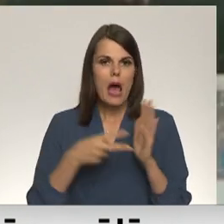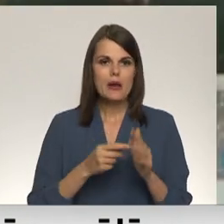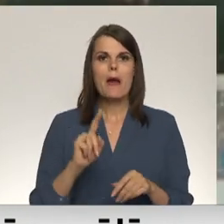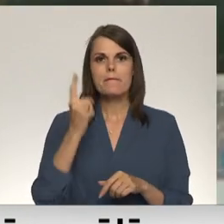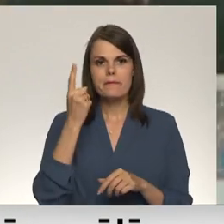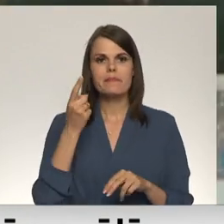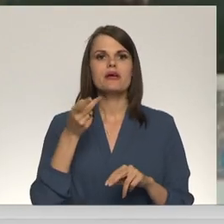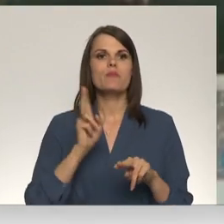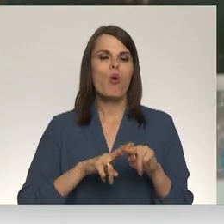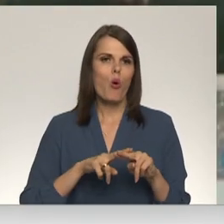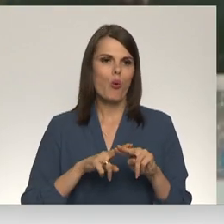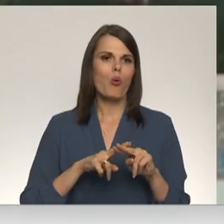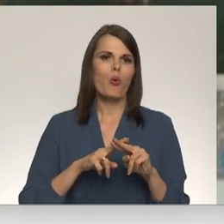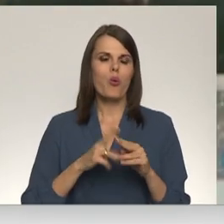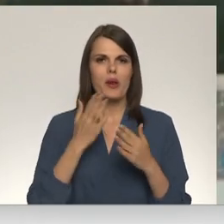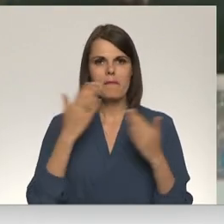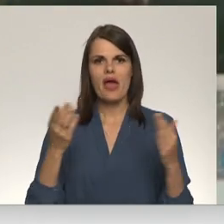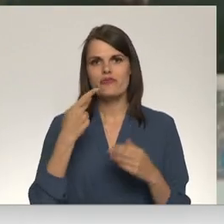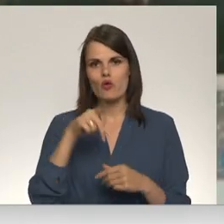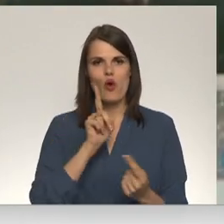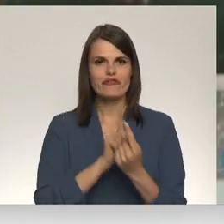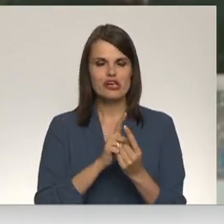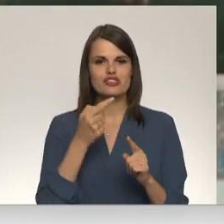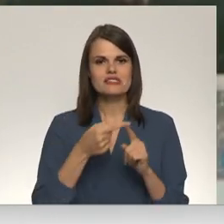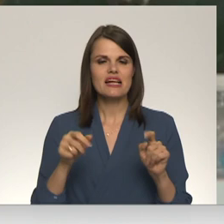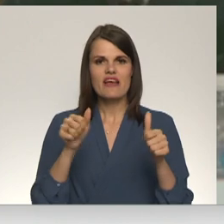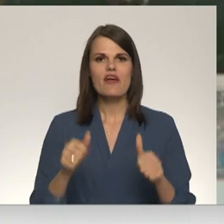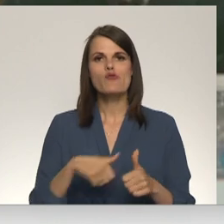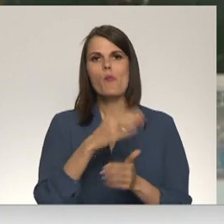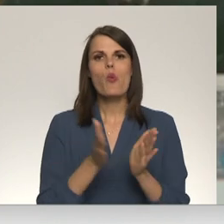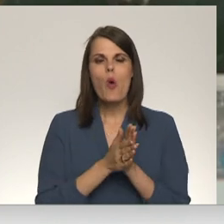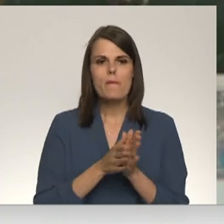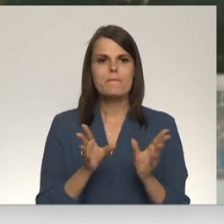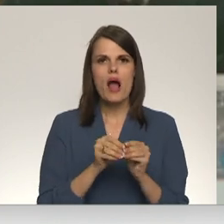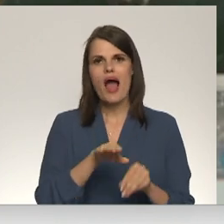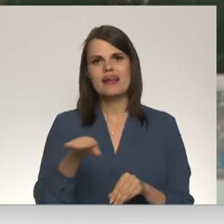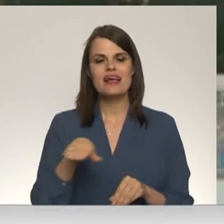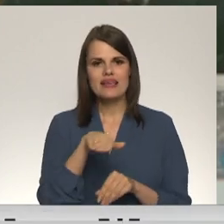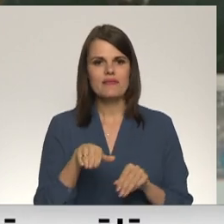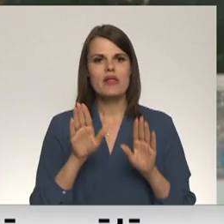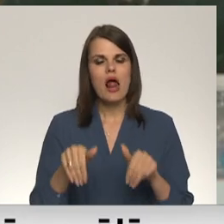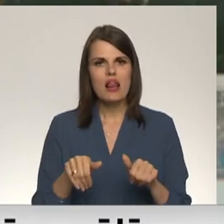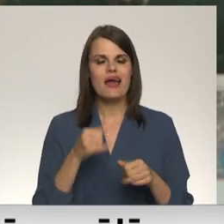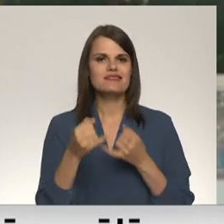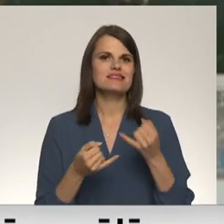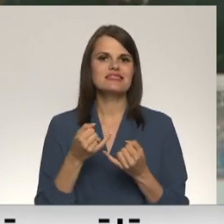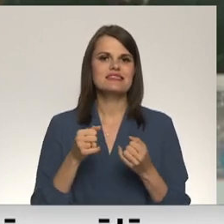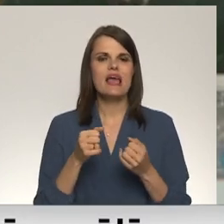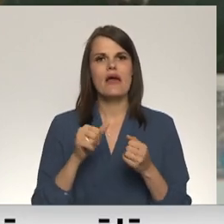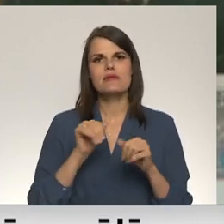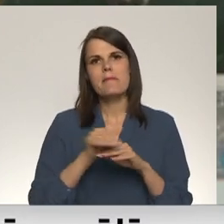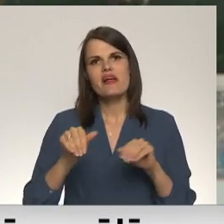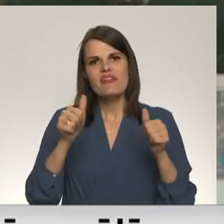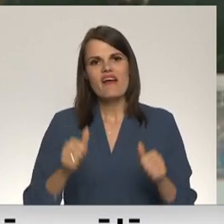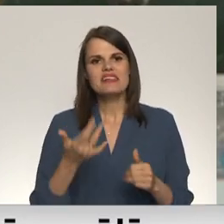un pēdējo no tikšanās reizēm veidojam kopā ar ģimeni, lai viņiem cieņpilnā veidā, cik tas ir